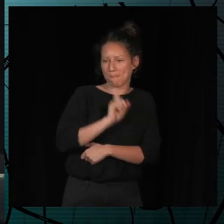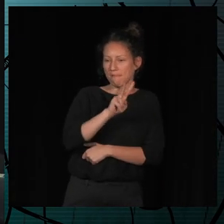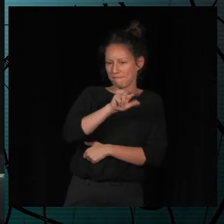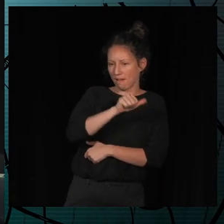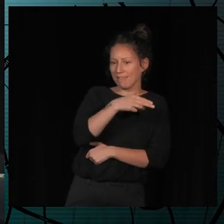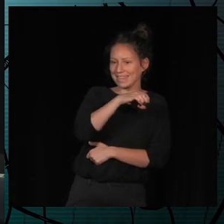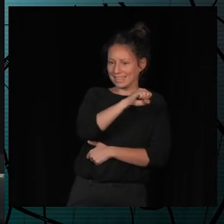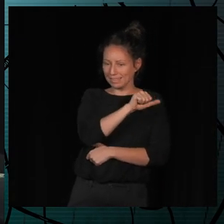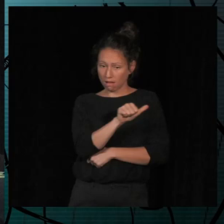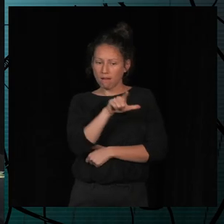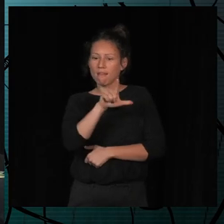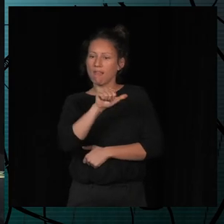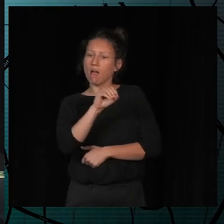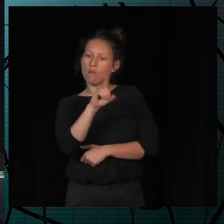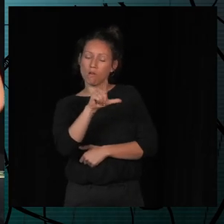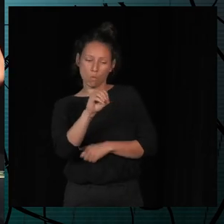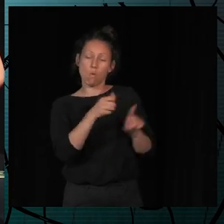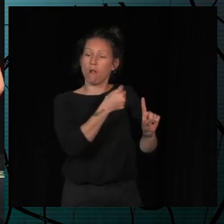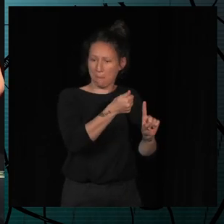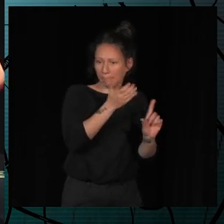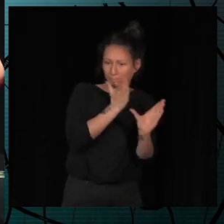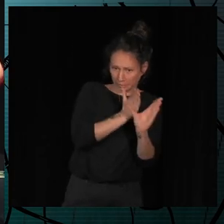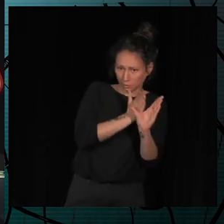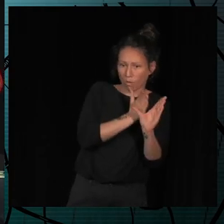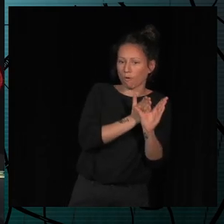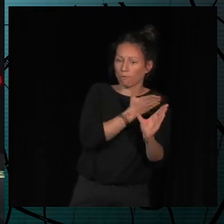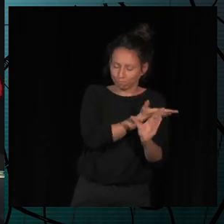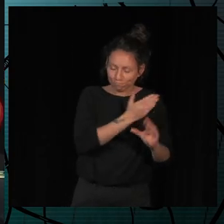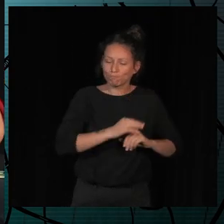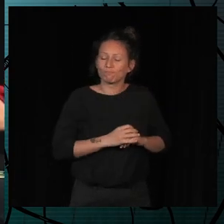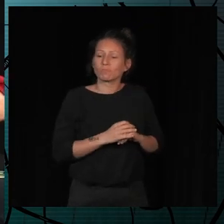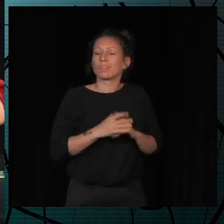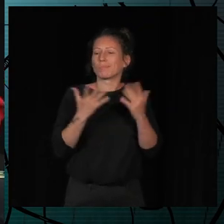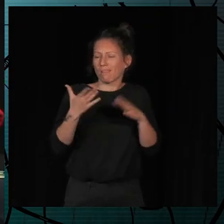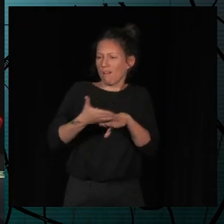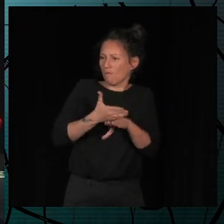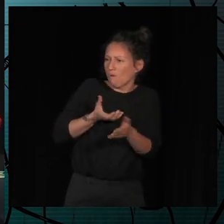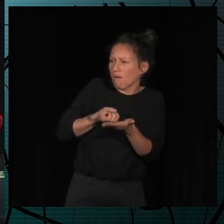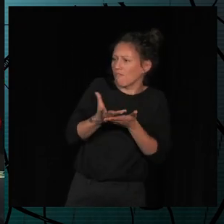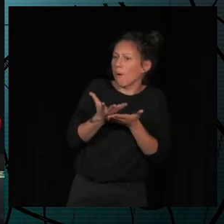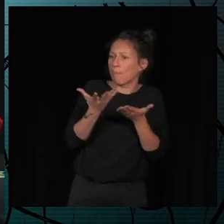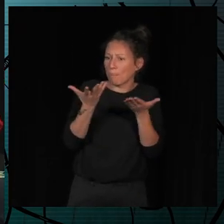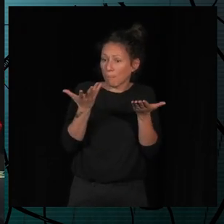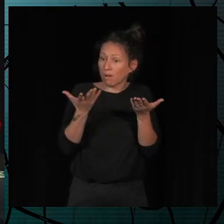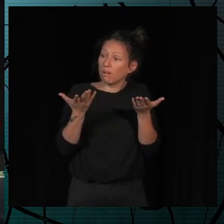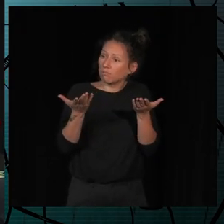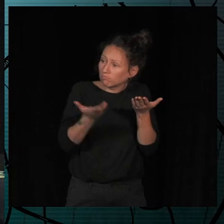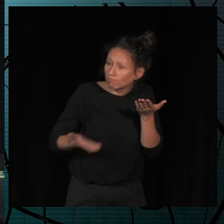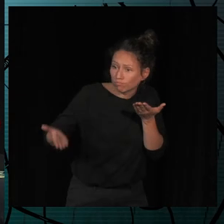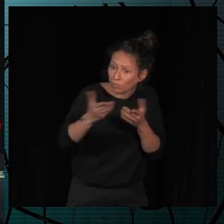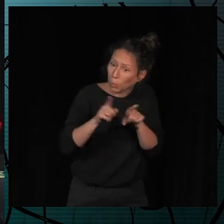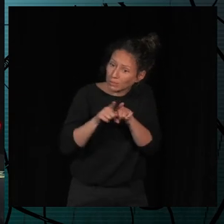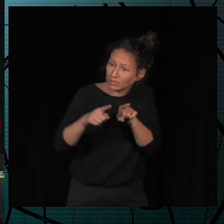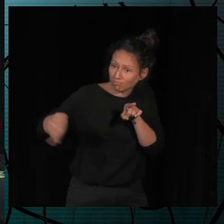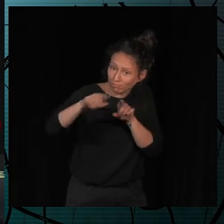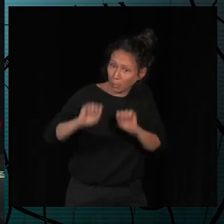et clinicienne on va puisque j'ai dit que le dispositif était plutôt ouvert vous donner la parole he